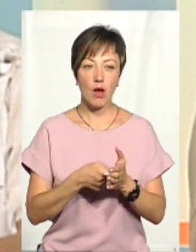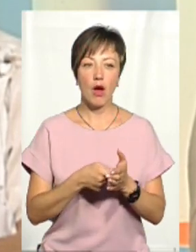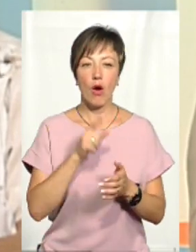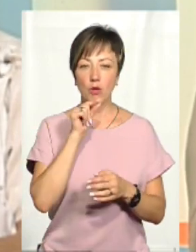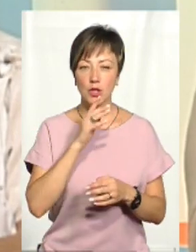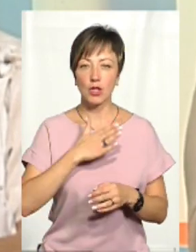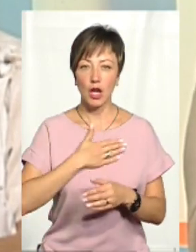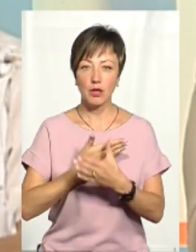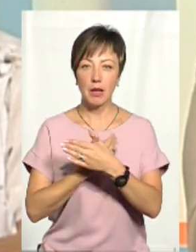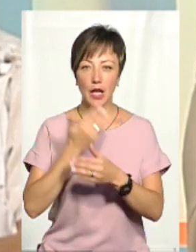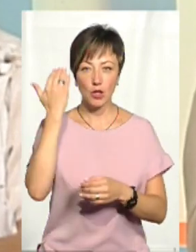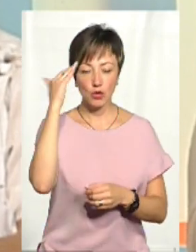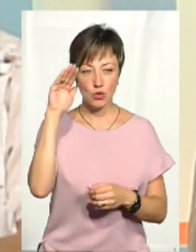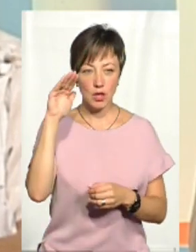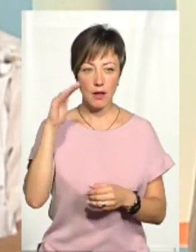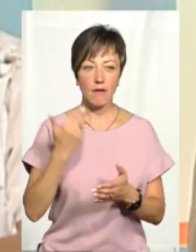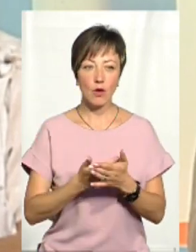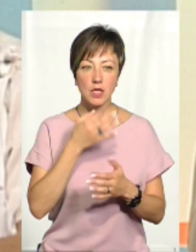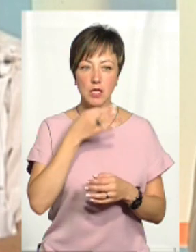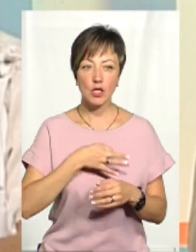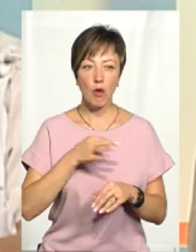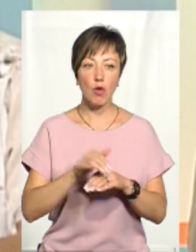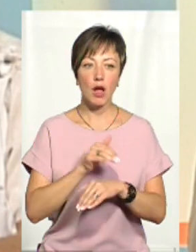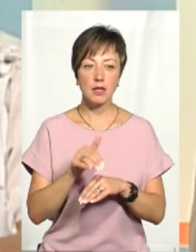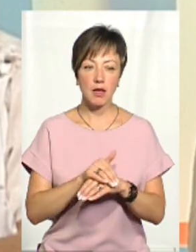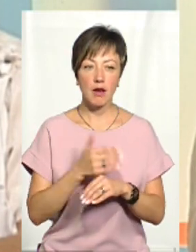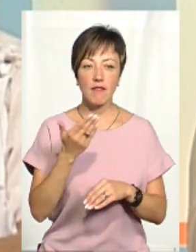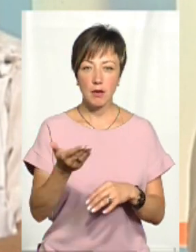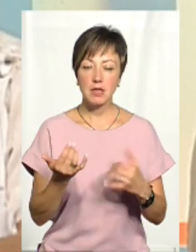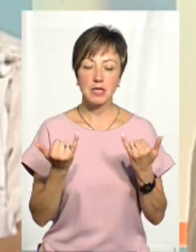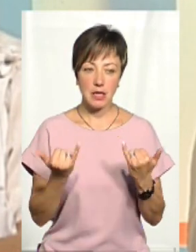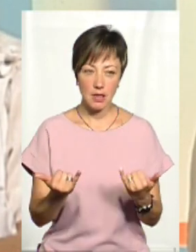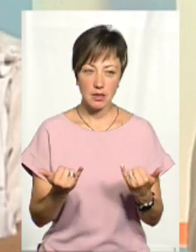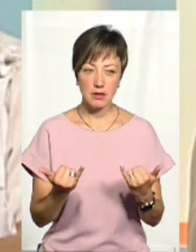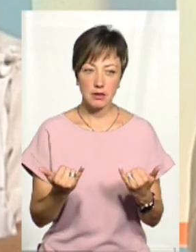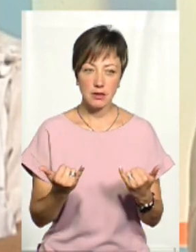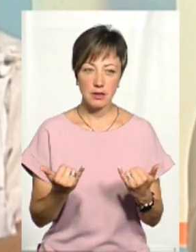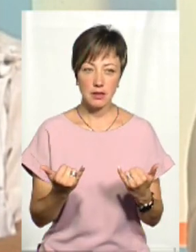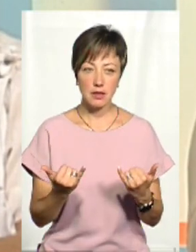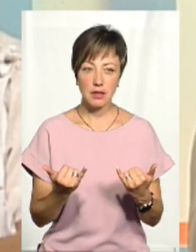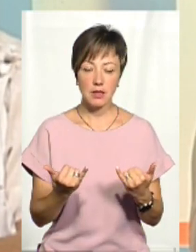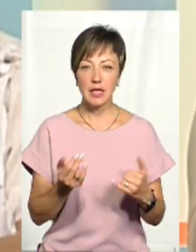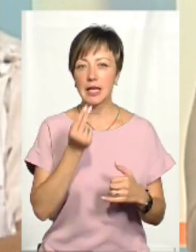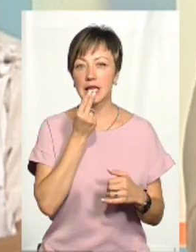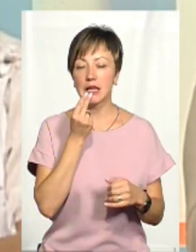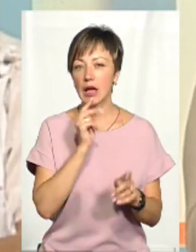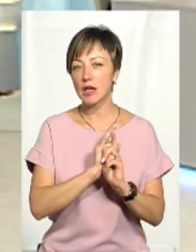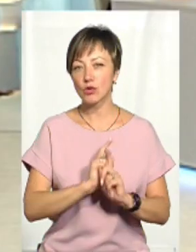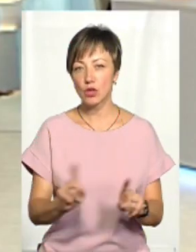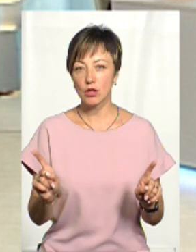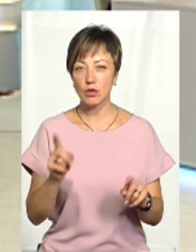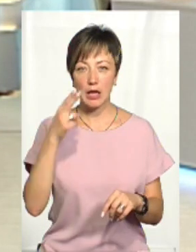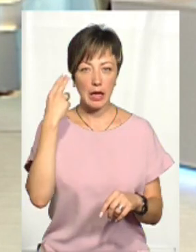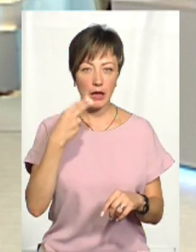Горобці наші, метелик чужий. От скажіть мені, будь ласка, ви би зараз залюбки їли якусь